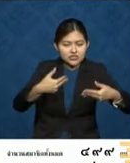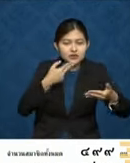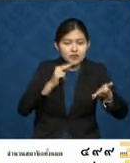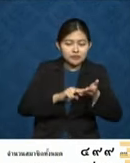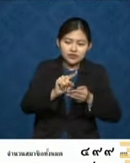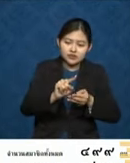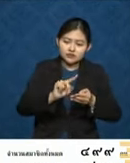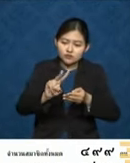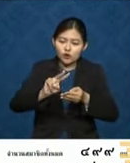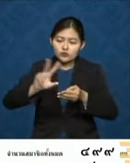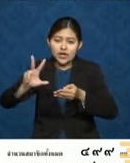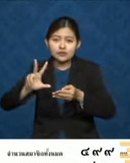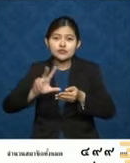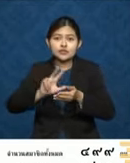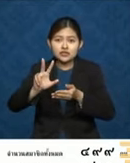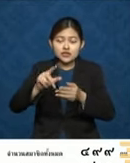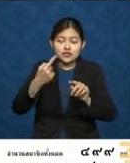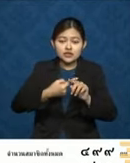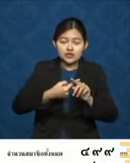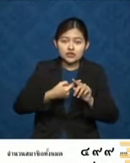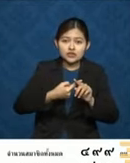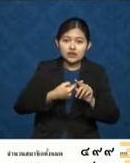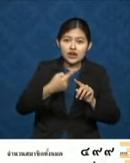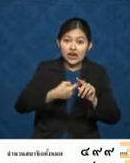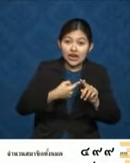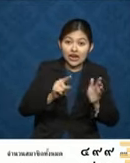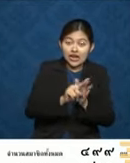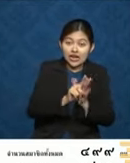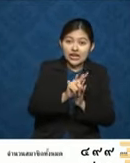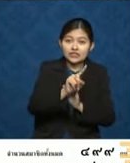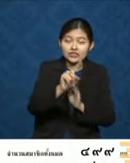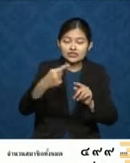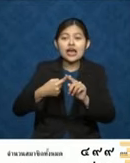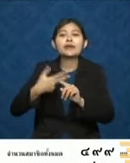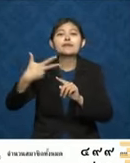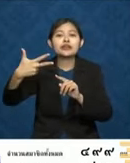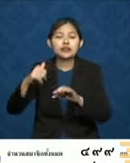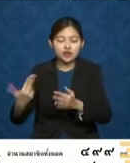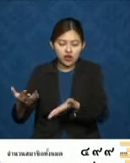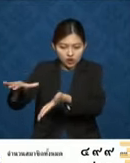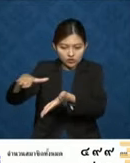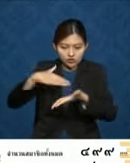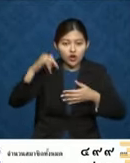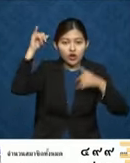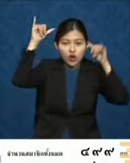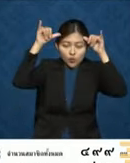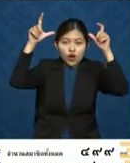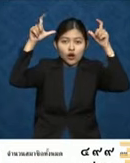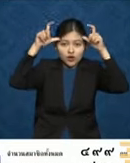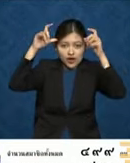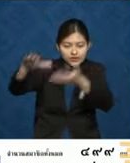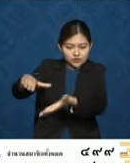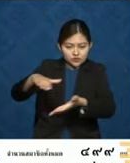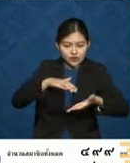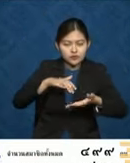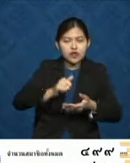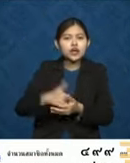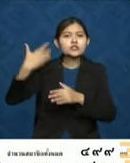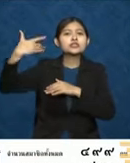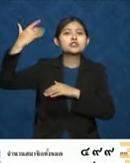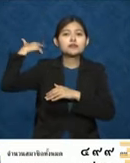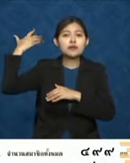มา 3ครั้งละ 3เดือนนะครับนี่ปาเป็นเดือนที่ 11แล้วนะครับไม่มีการนำเข้าโคกมือจากประเทศเหมือนมากที่ผ่านมากรม